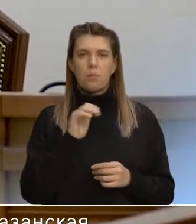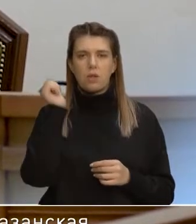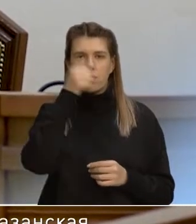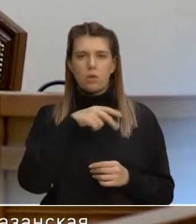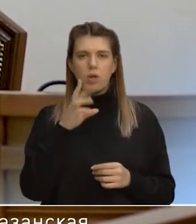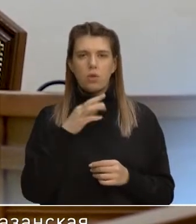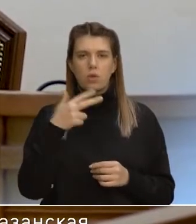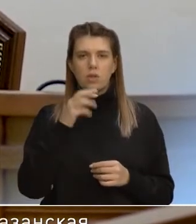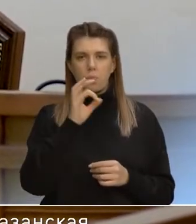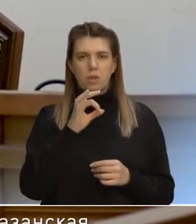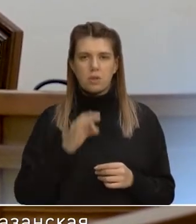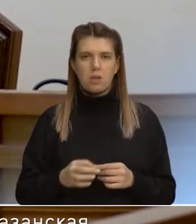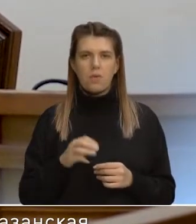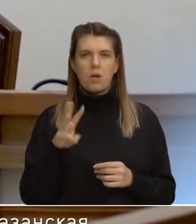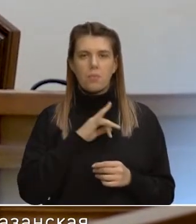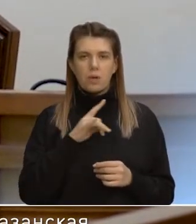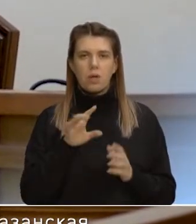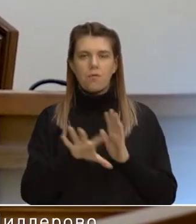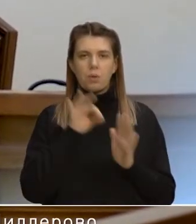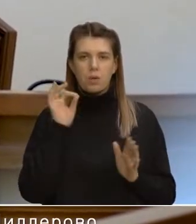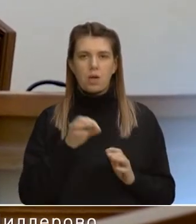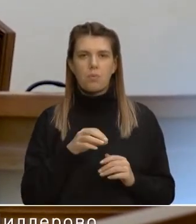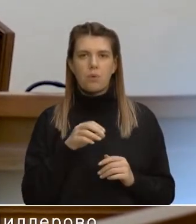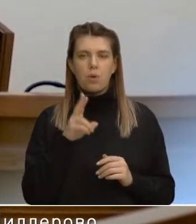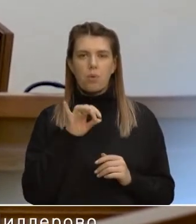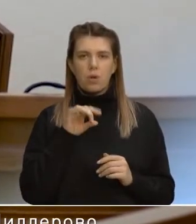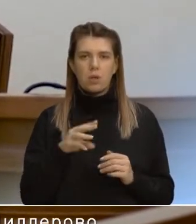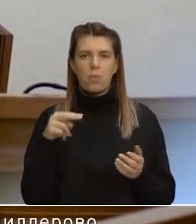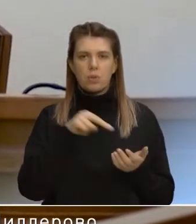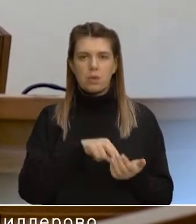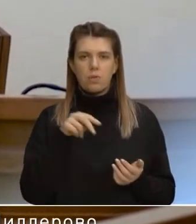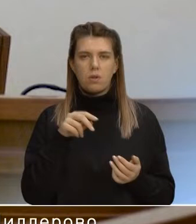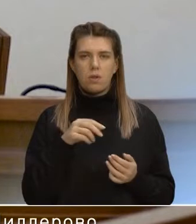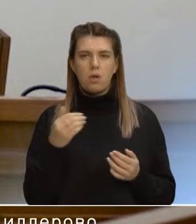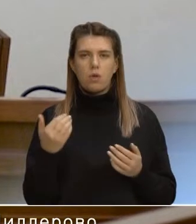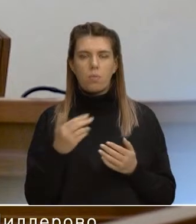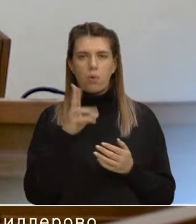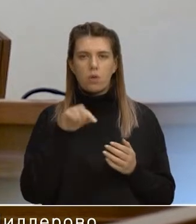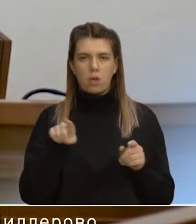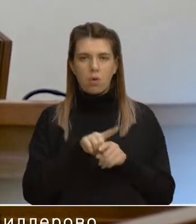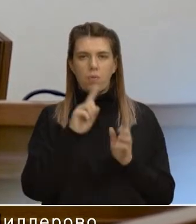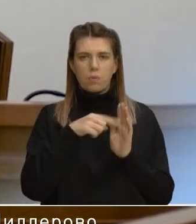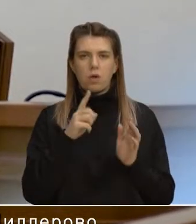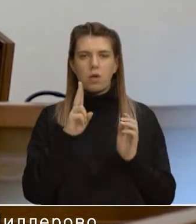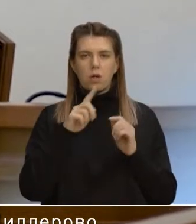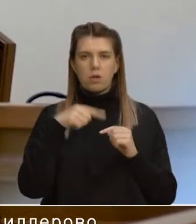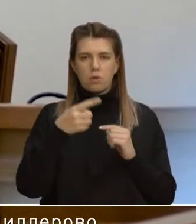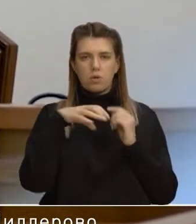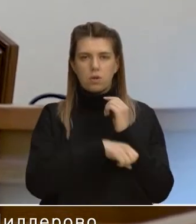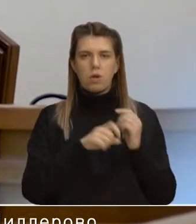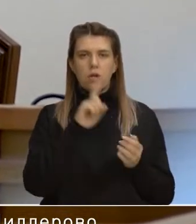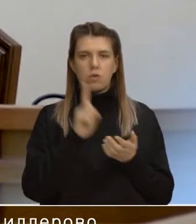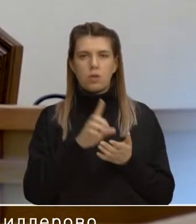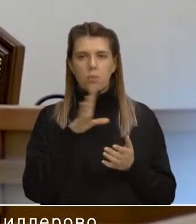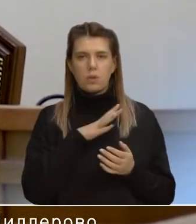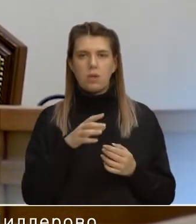это 30%. Мы определяем в проекте с постановлением по данному вопросу, что к концу следующего года мы